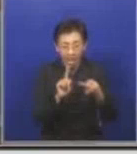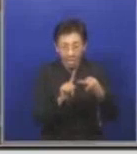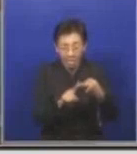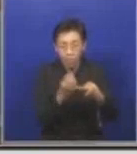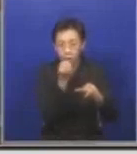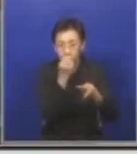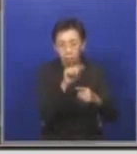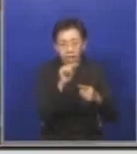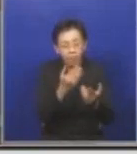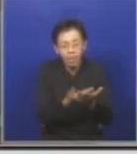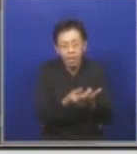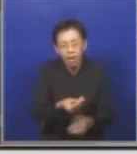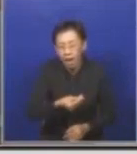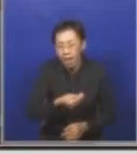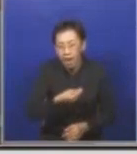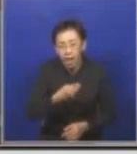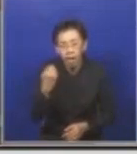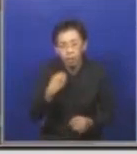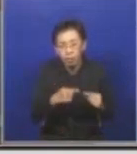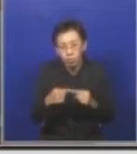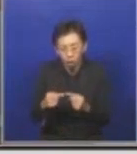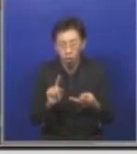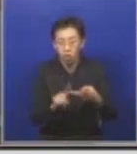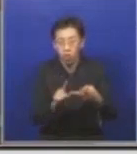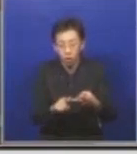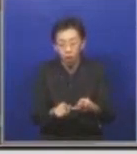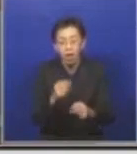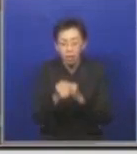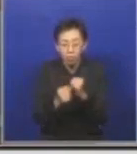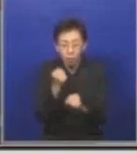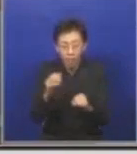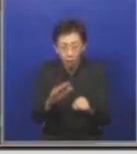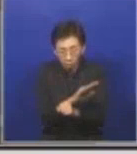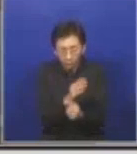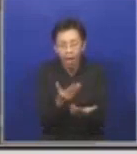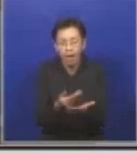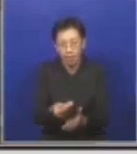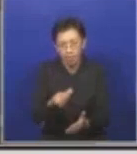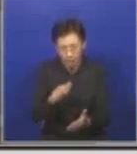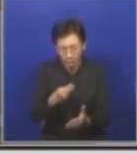อีกหนึ่งได้ดอกเบี้ยสม่ำเสมอ 2ได้เงินต้นคืนเมื่อครบกำหนด 3